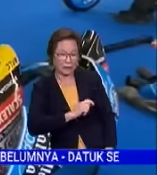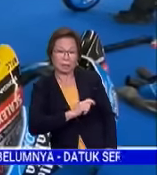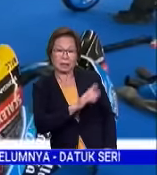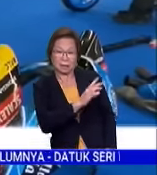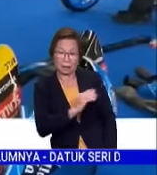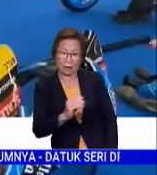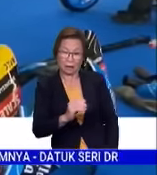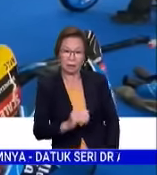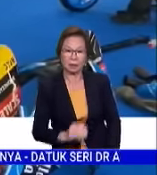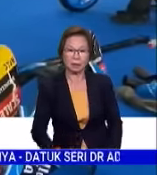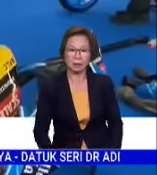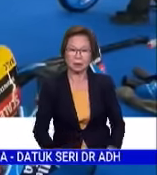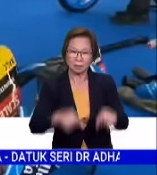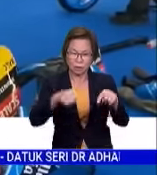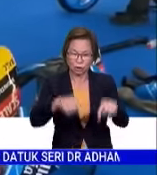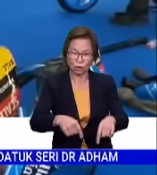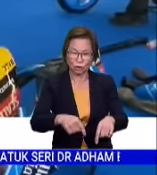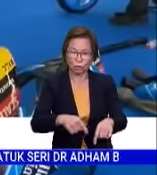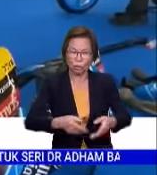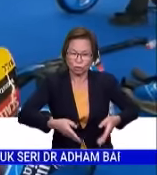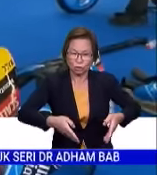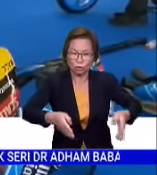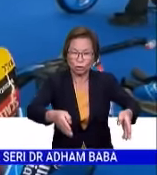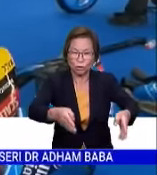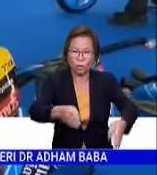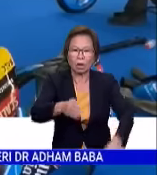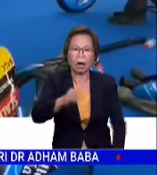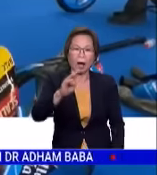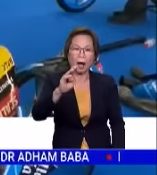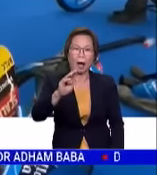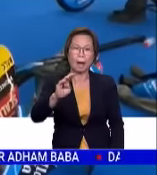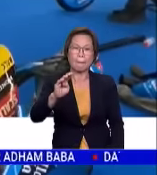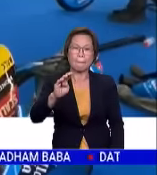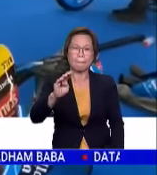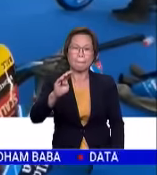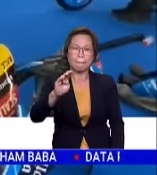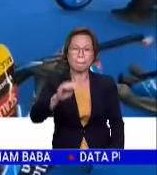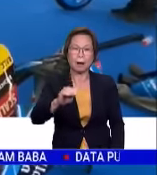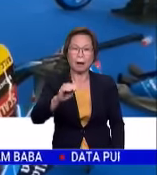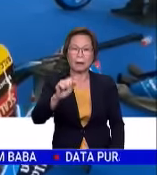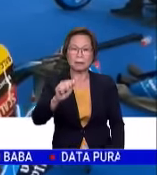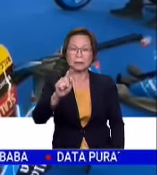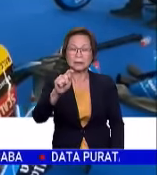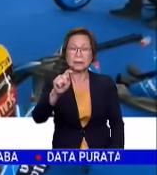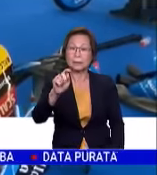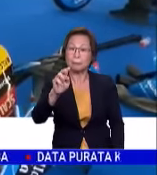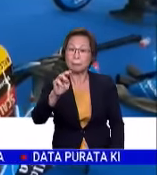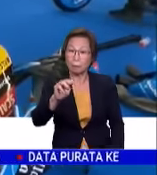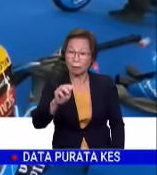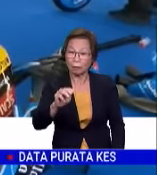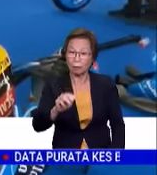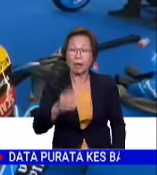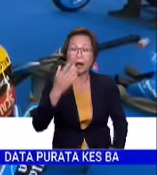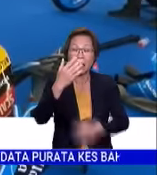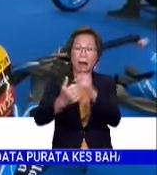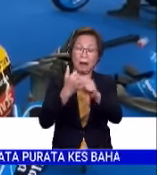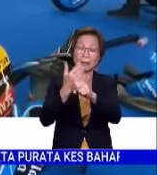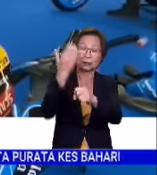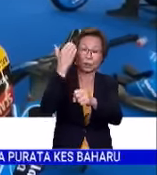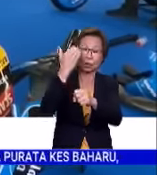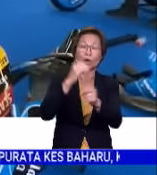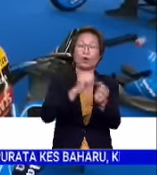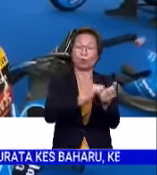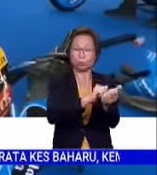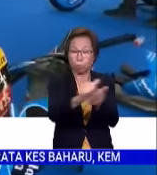Portimao, saya suka. Dan di track Portimao, last year saya buat good result untuk di